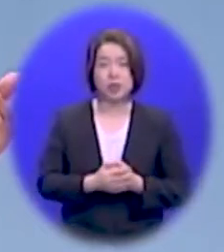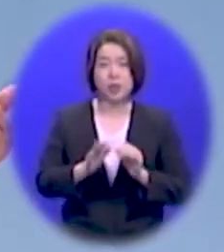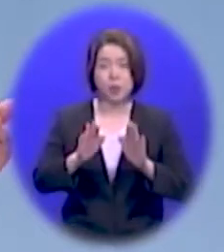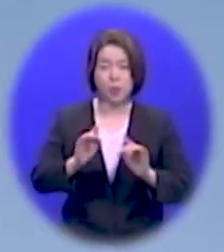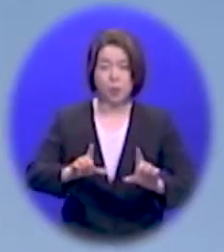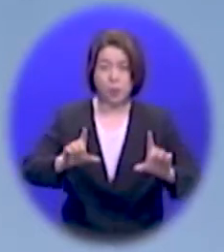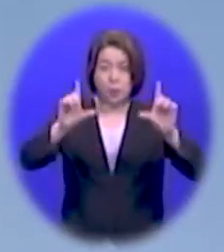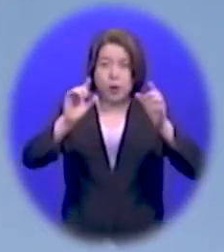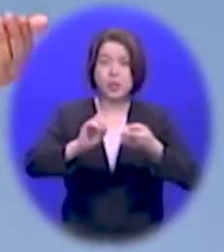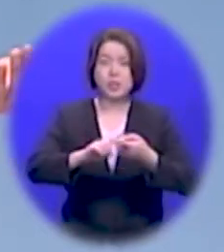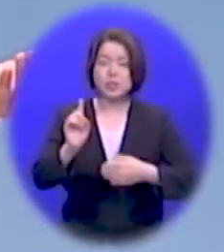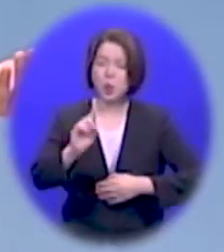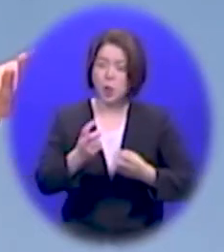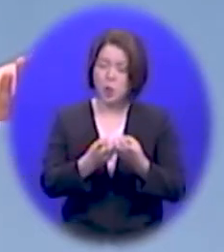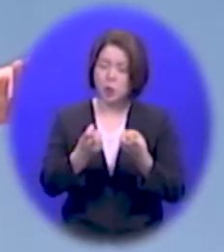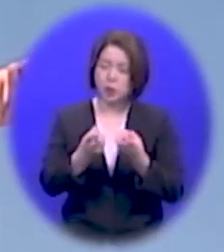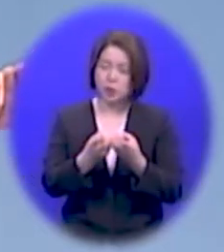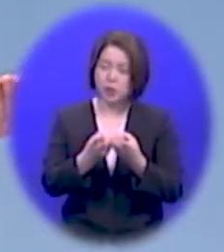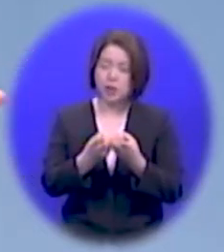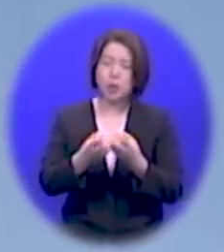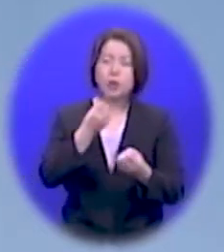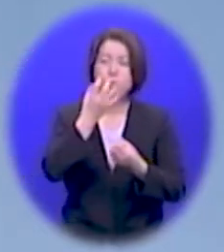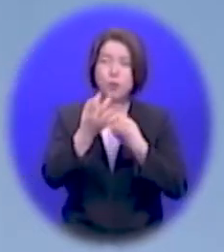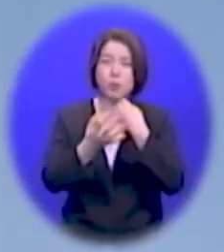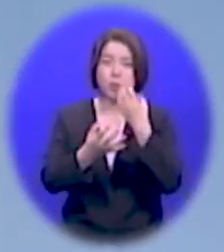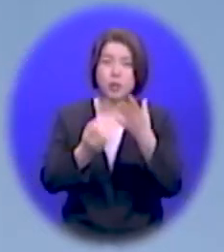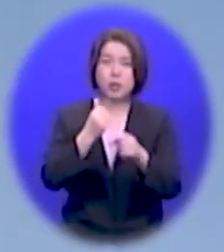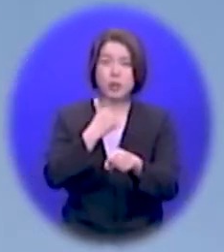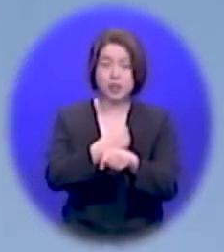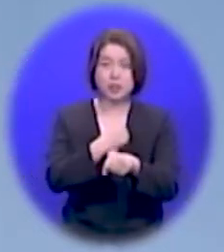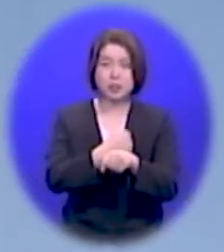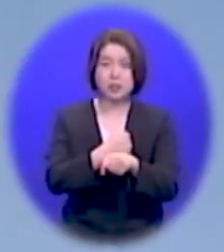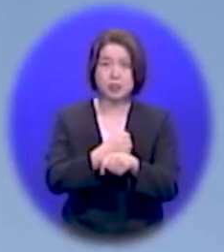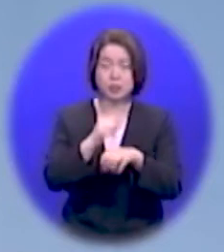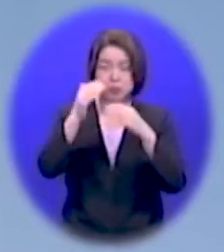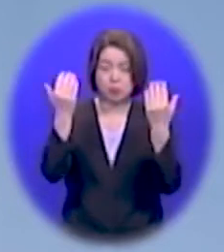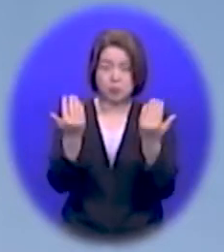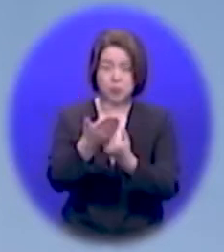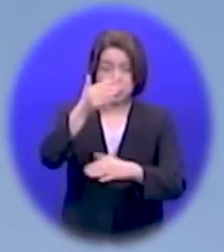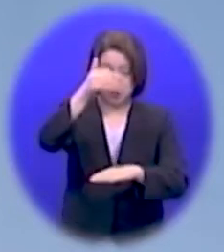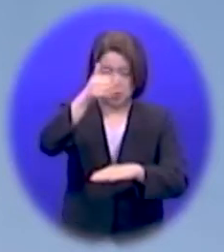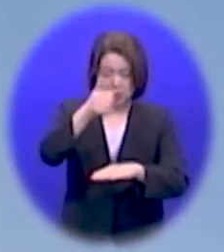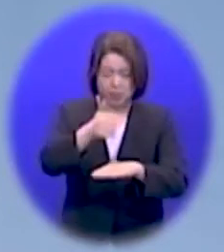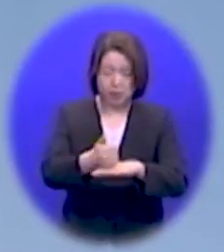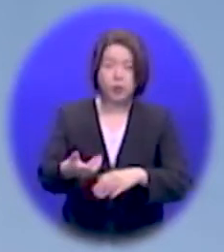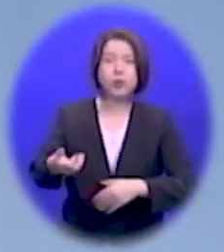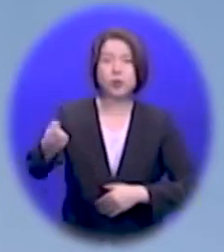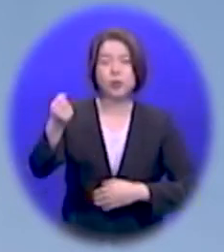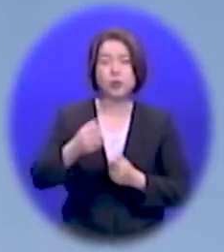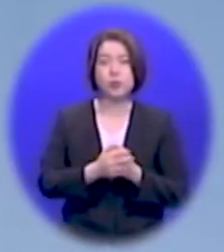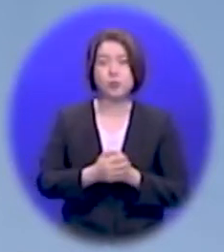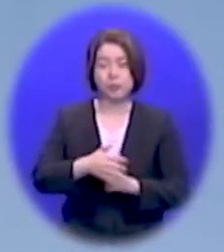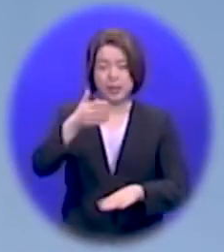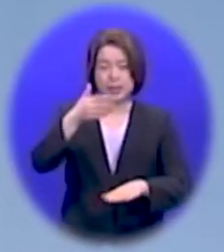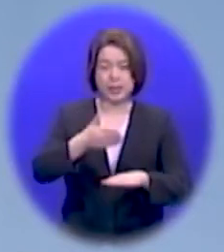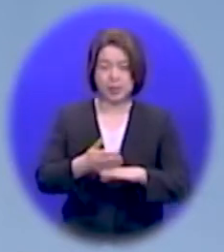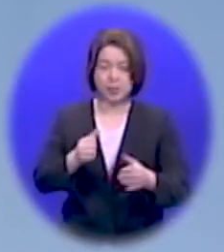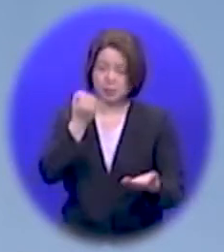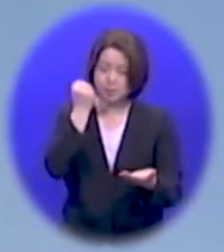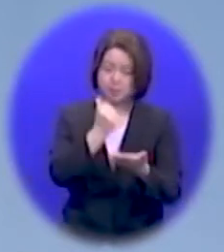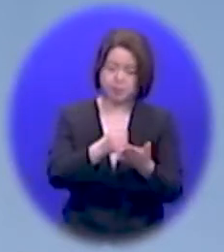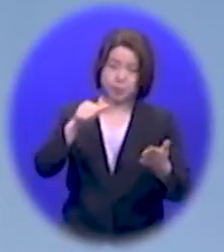한해 에 대하여 어떻게 고백하게 하시는지 를 우리 모두가 다 결론 3 는 겁니다 아주 감사로 도장을 찍는